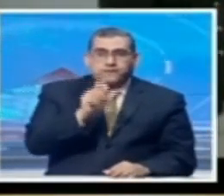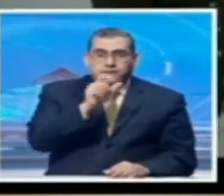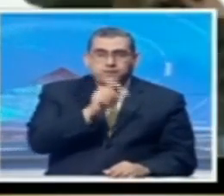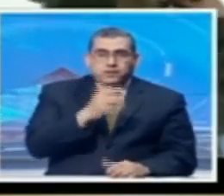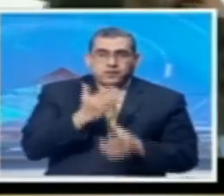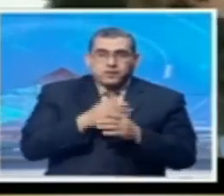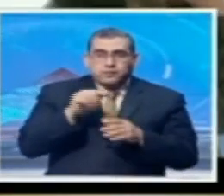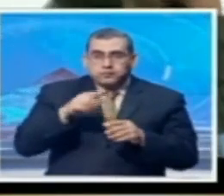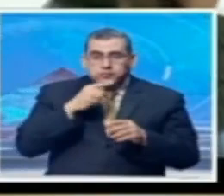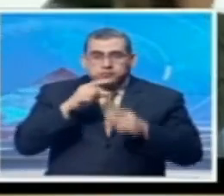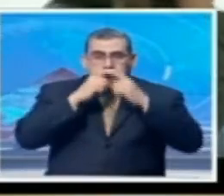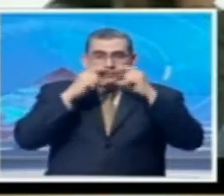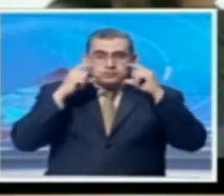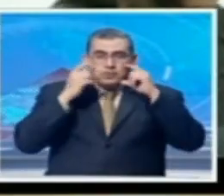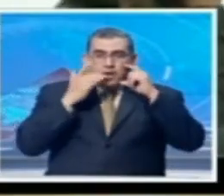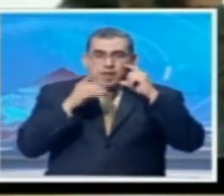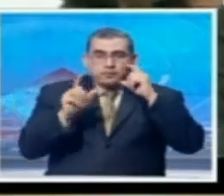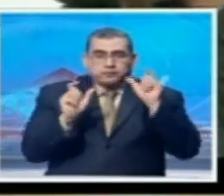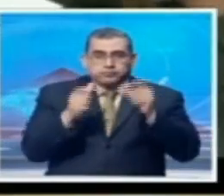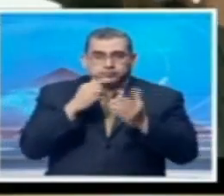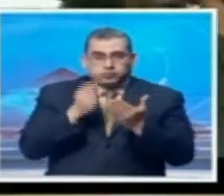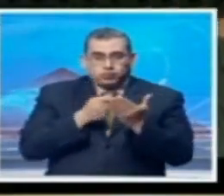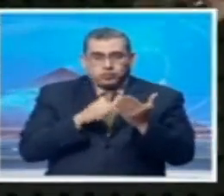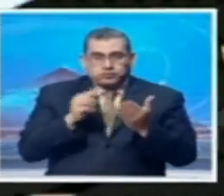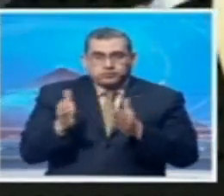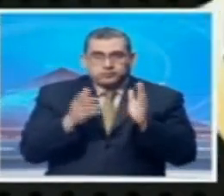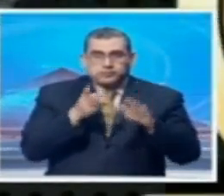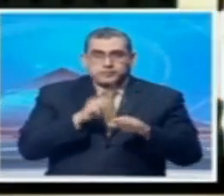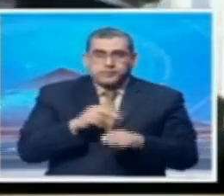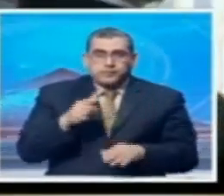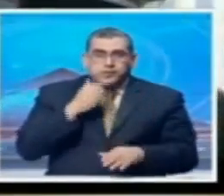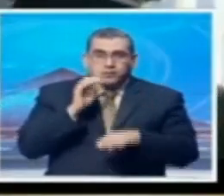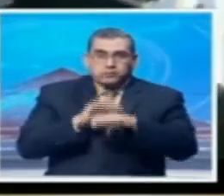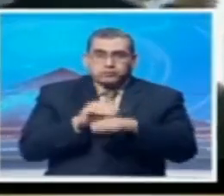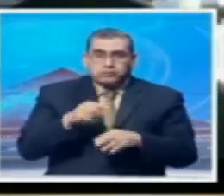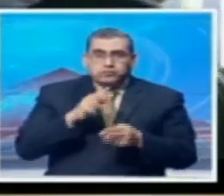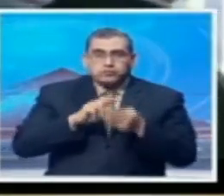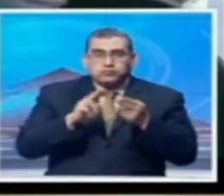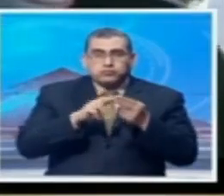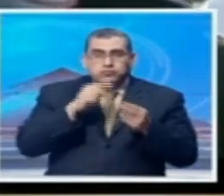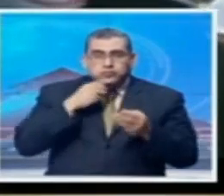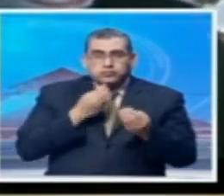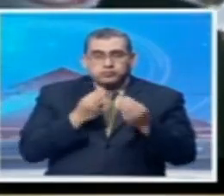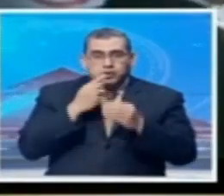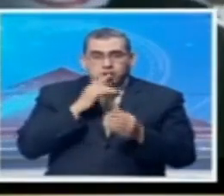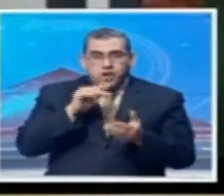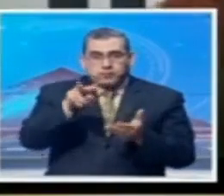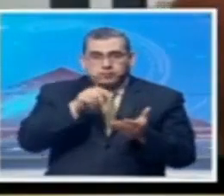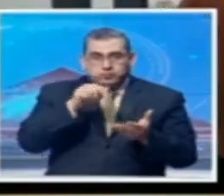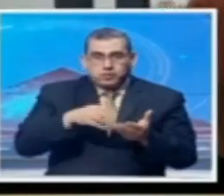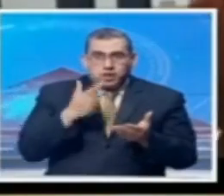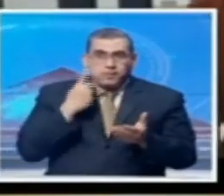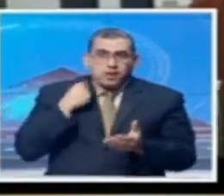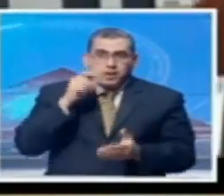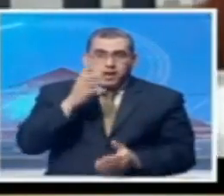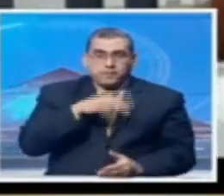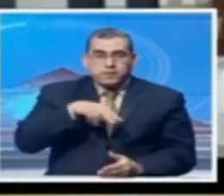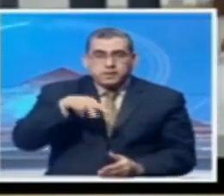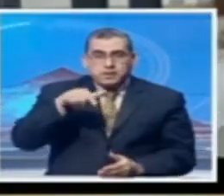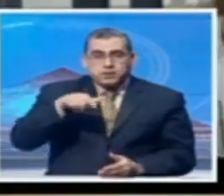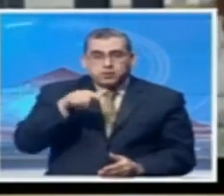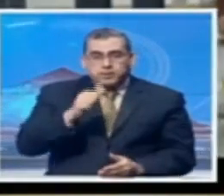86857 شخصا لعدم ارتدائهم الكمامات الواقية، وتم التصالح وسداد الغرامة المقررة لعدد